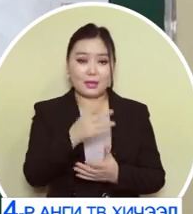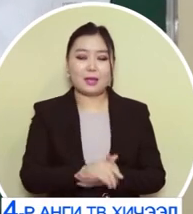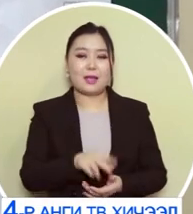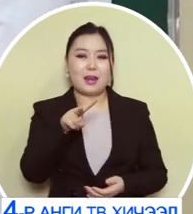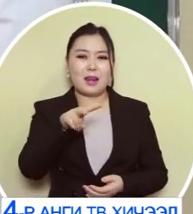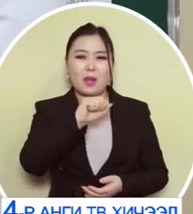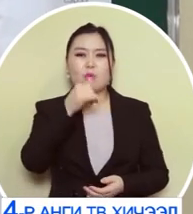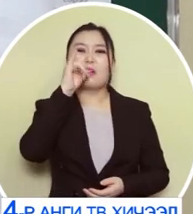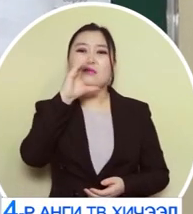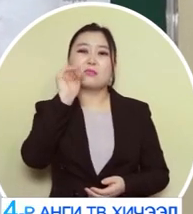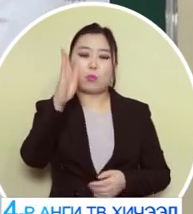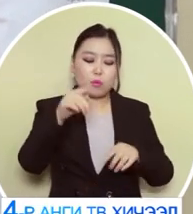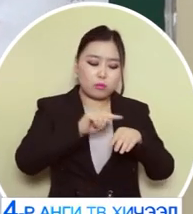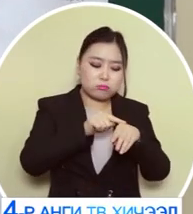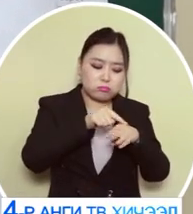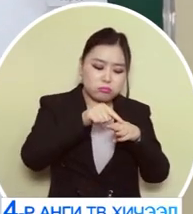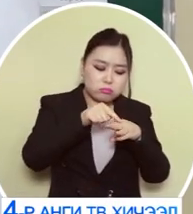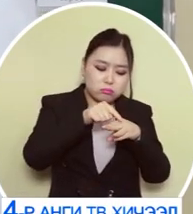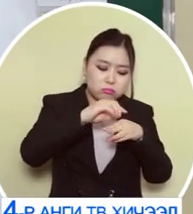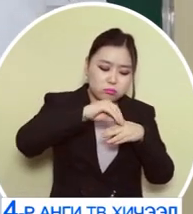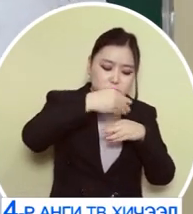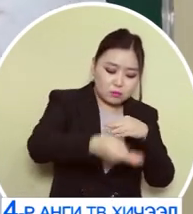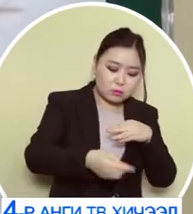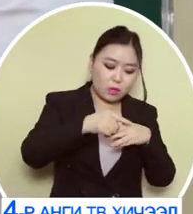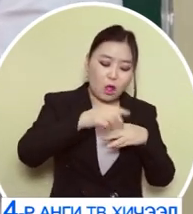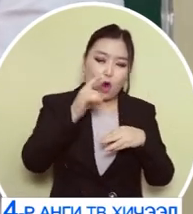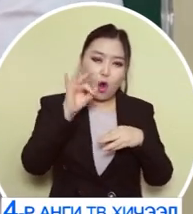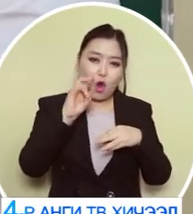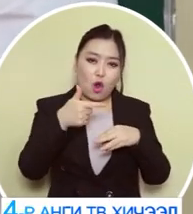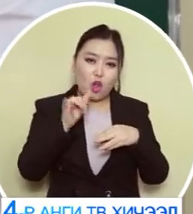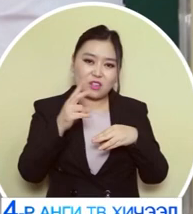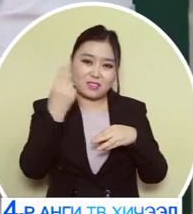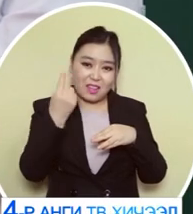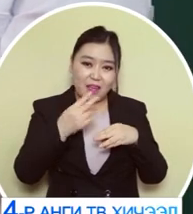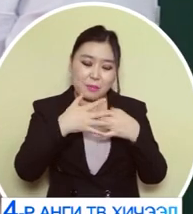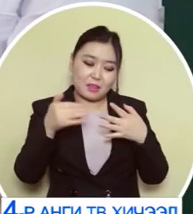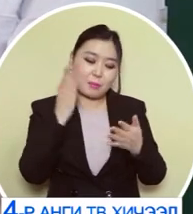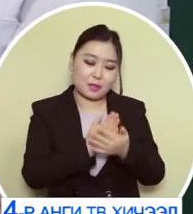Лазының боялмаған бөлігі ол ақ қалай болғандықтан жанды.